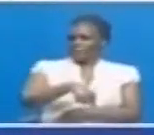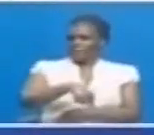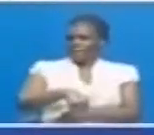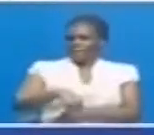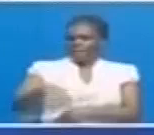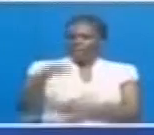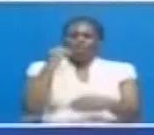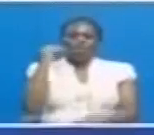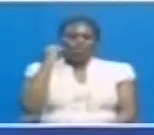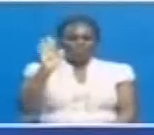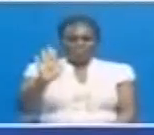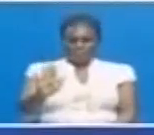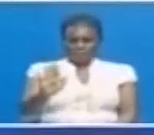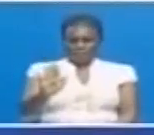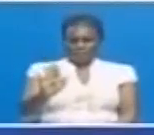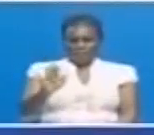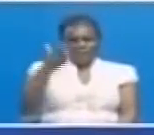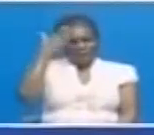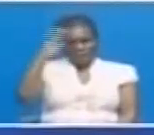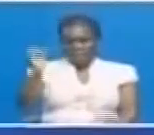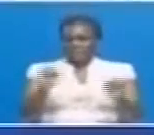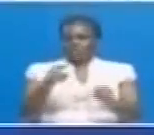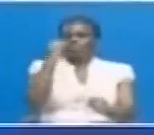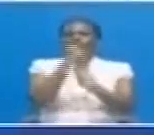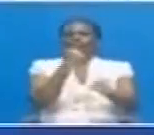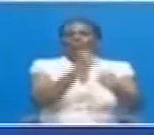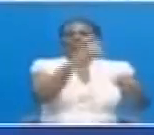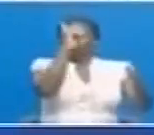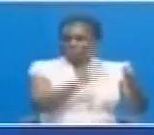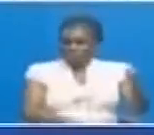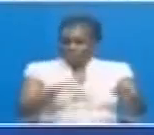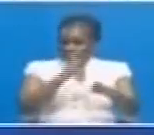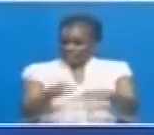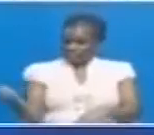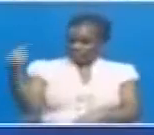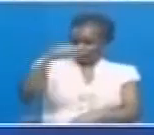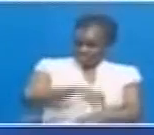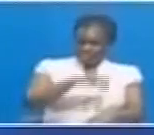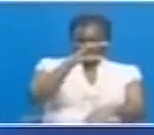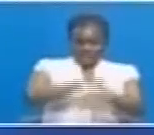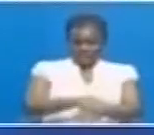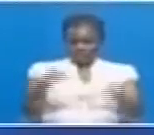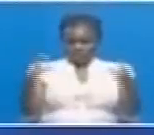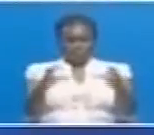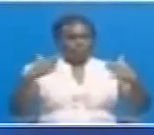his compound and they don't know what they are doing there. So when we reached there we got a group of